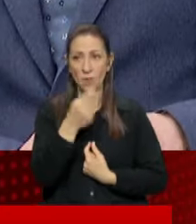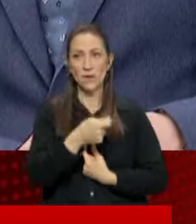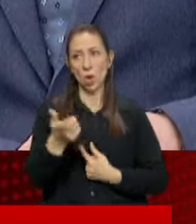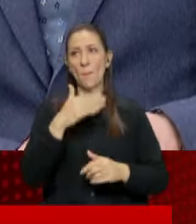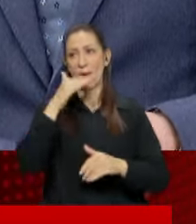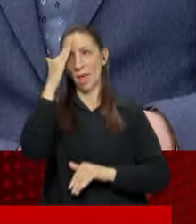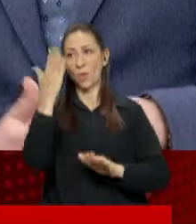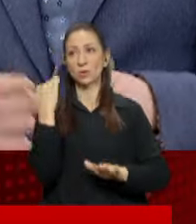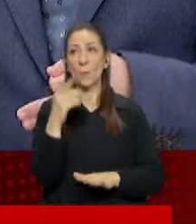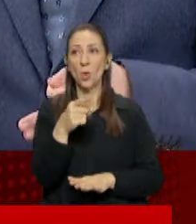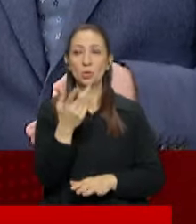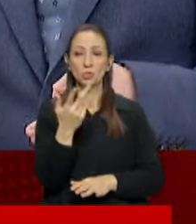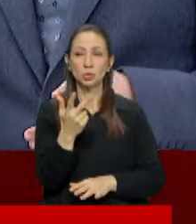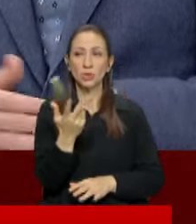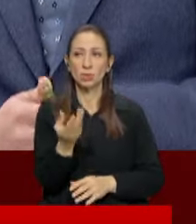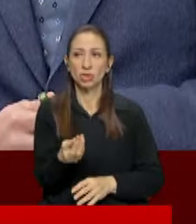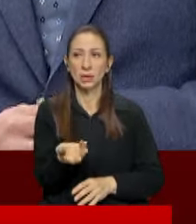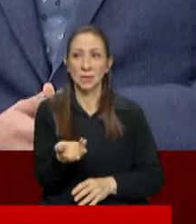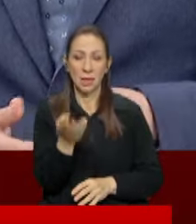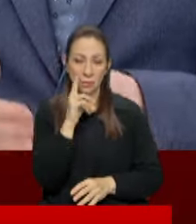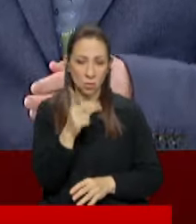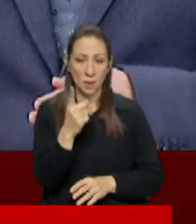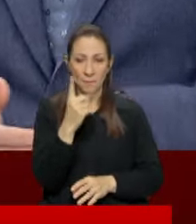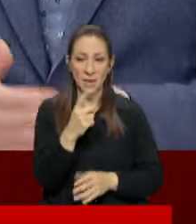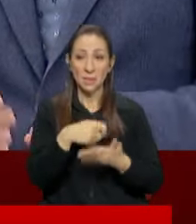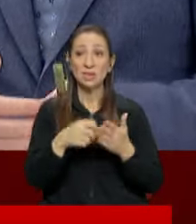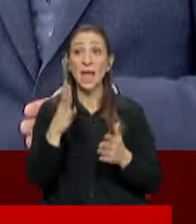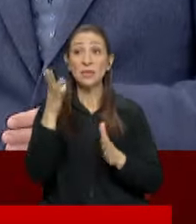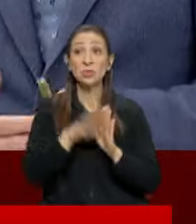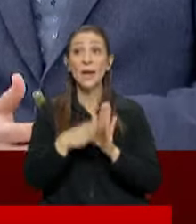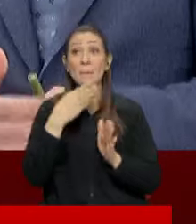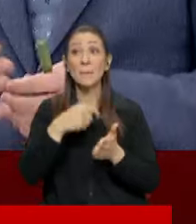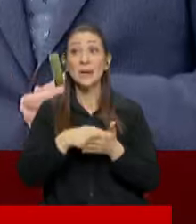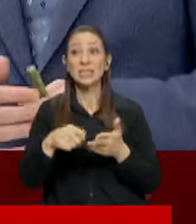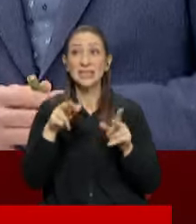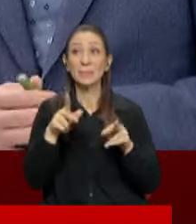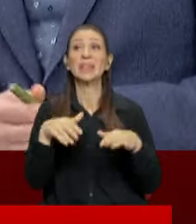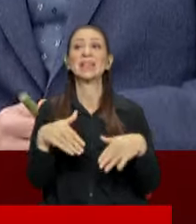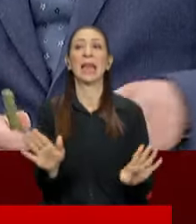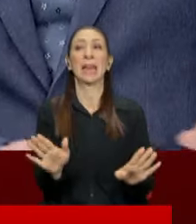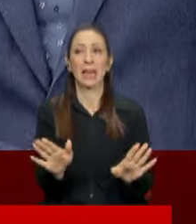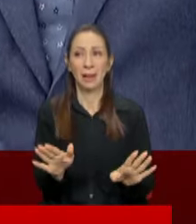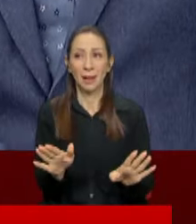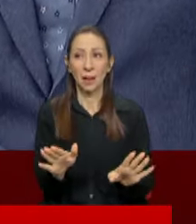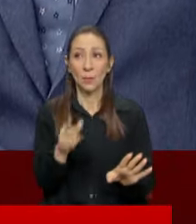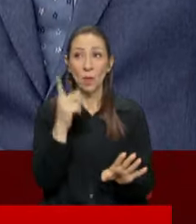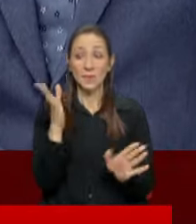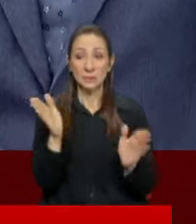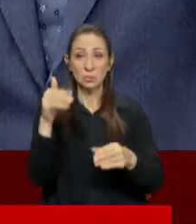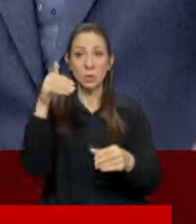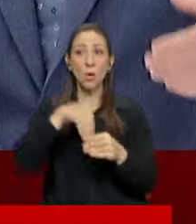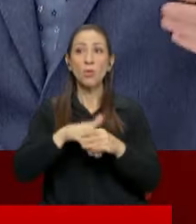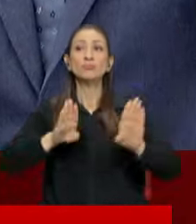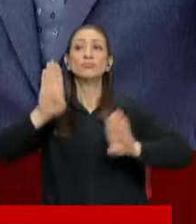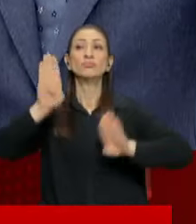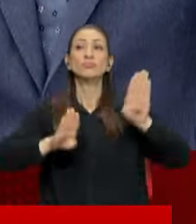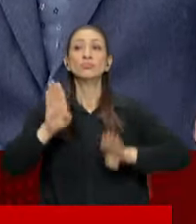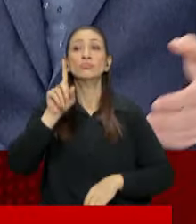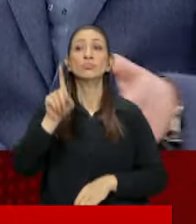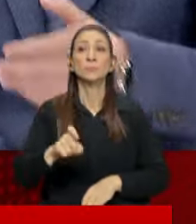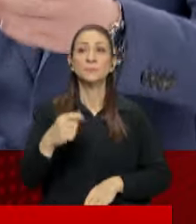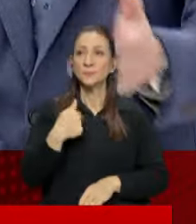bayram öncesi, ancak o rakamlar işte 3000 olacak en evet. Son. Bir maaş değil, en düşük emekli maaşı kadar dahi değil. Böyle bir sandığa götürüyorlar, referanduma